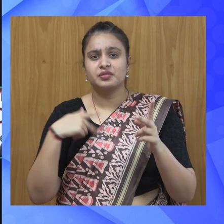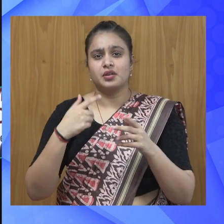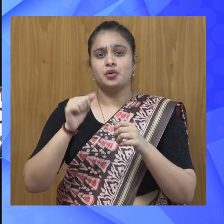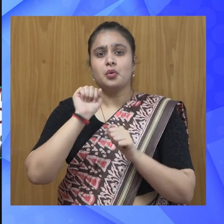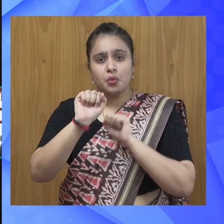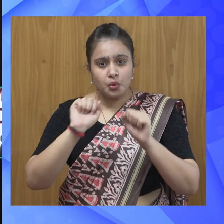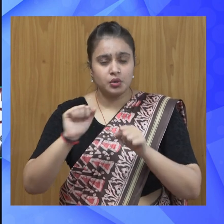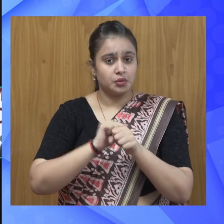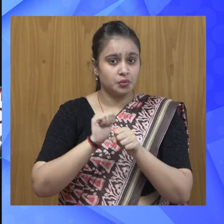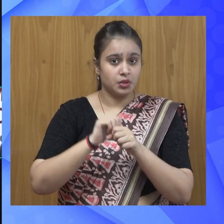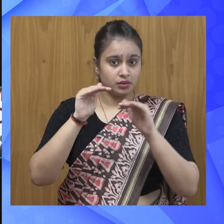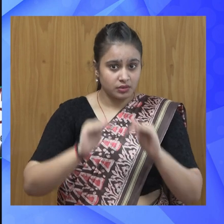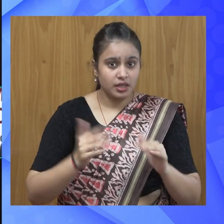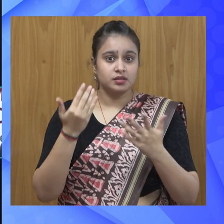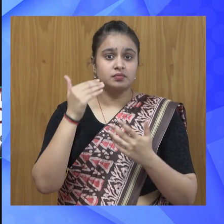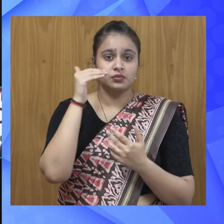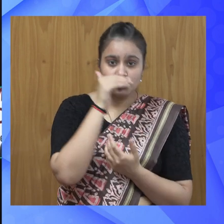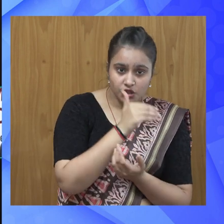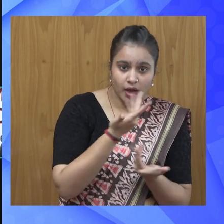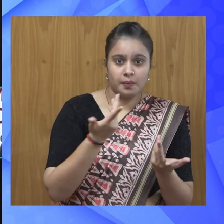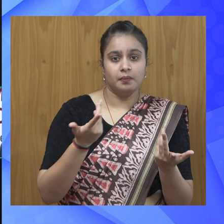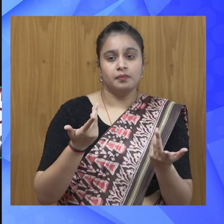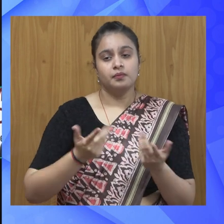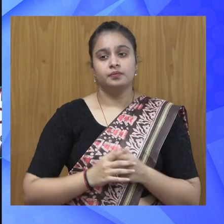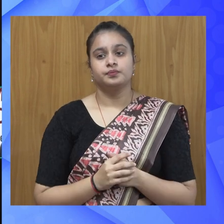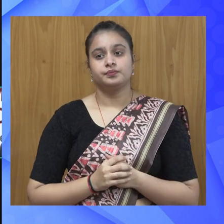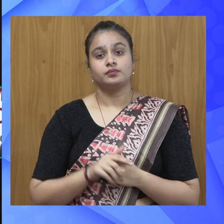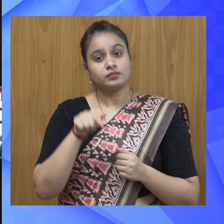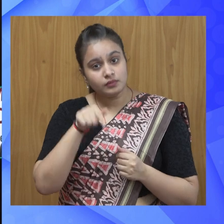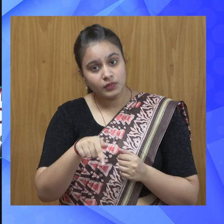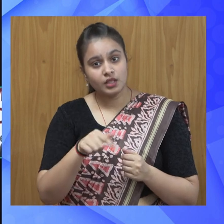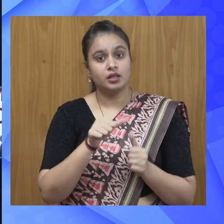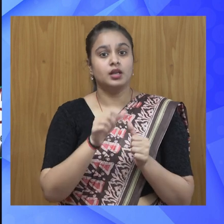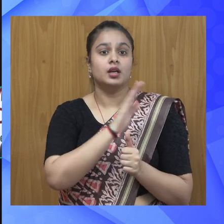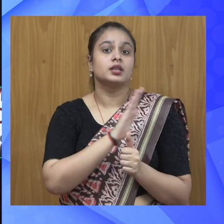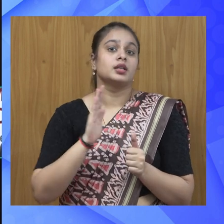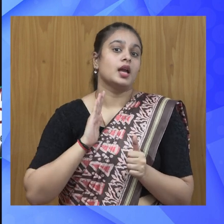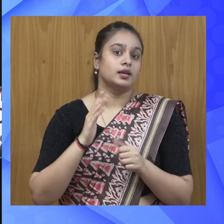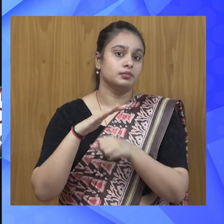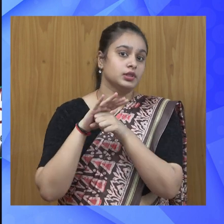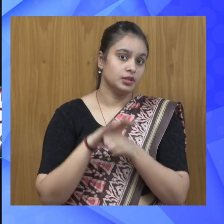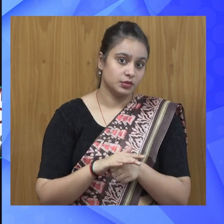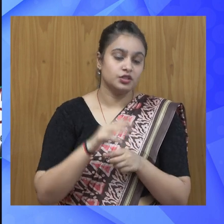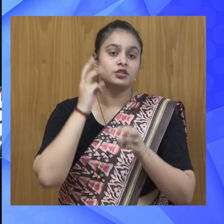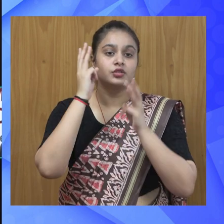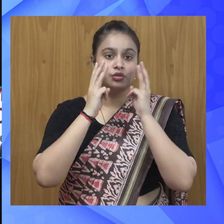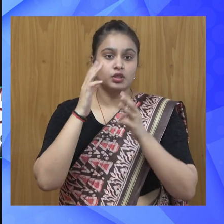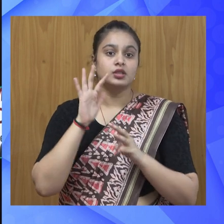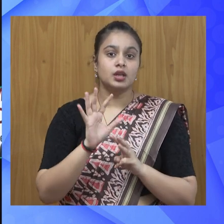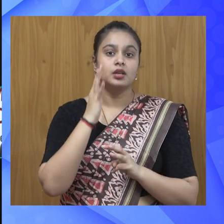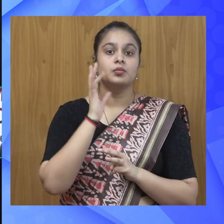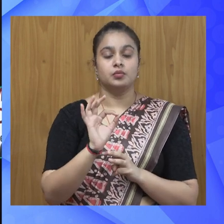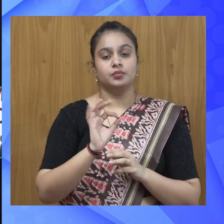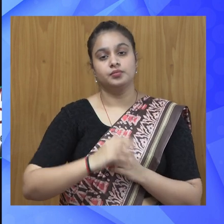कभी कभी फीलिंग ऑफ शेम शर्म की भावना महसूस होती है। तो ये एक एकेडमिक बर्डन जो है स्ट्रेस की काफी ज्यादा इम्पोर्टेंट